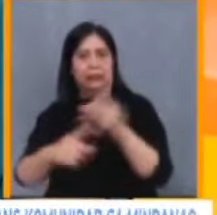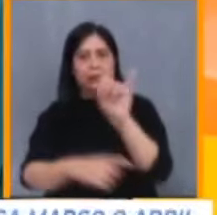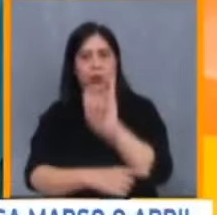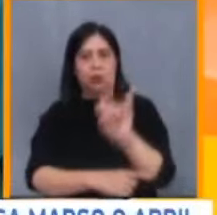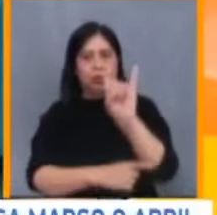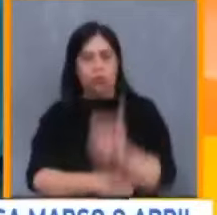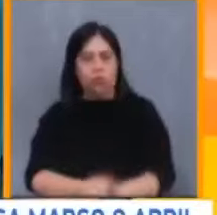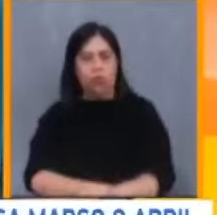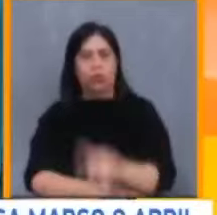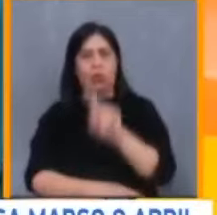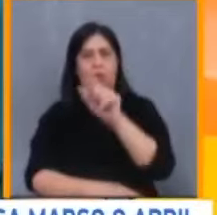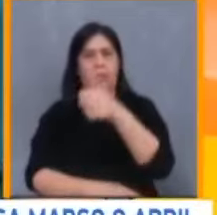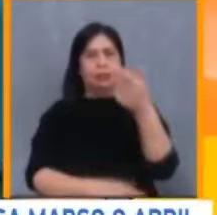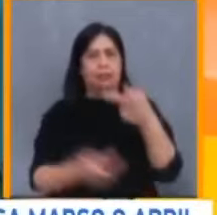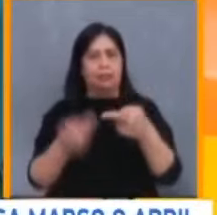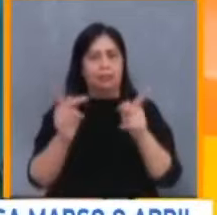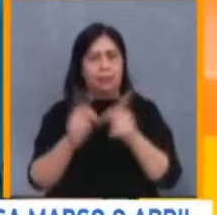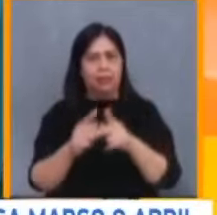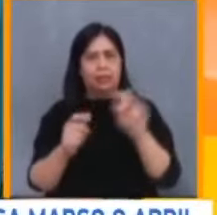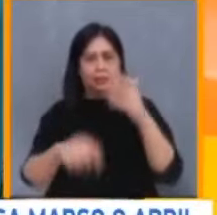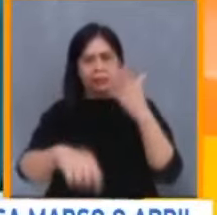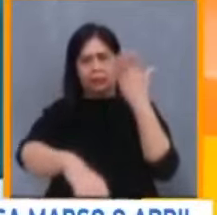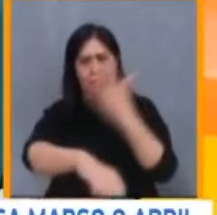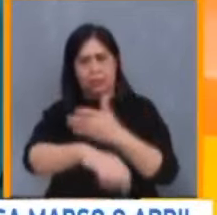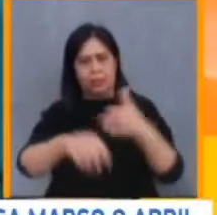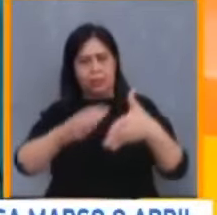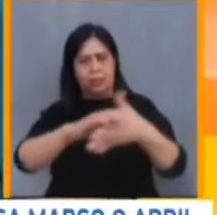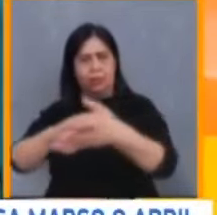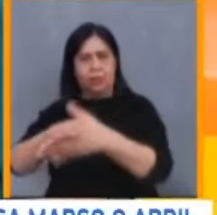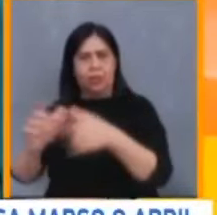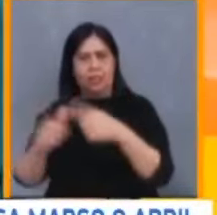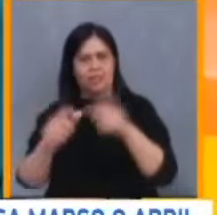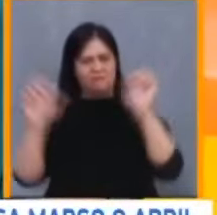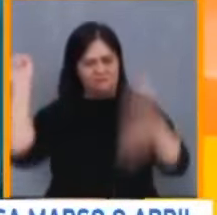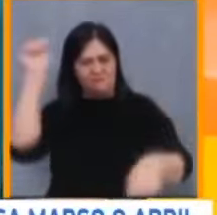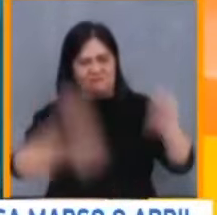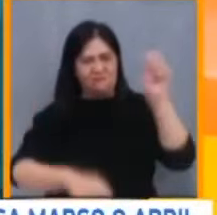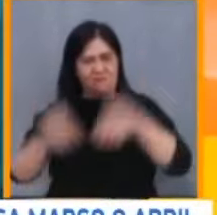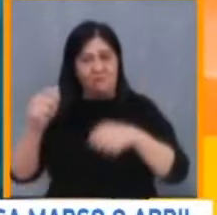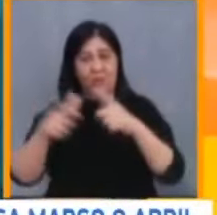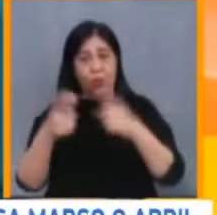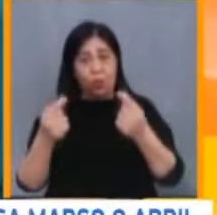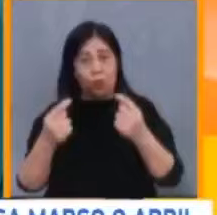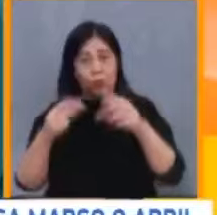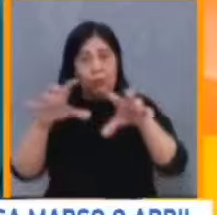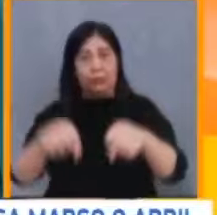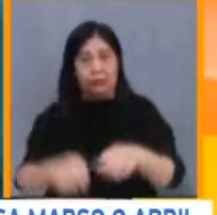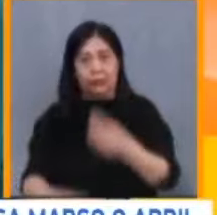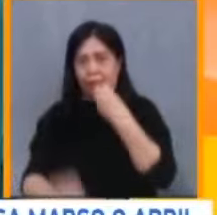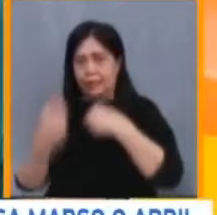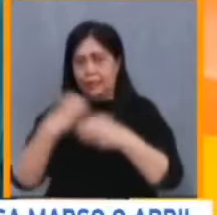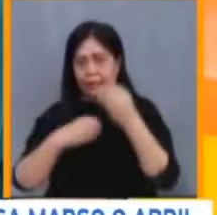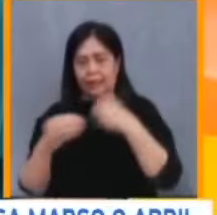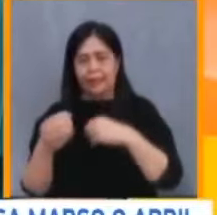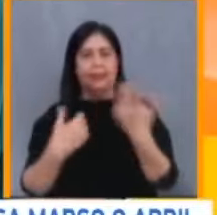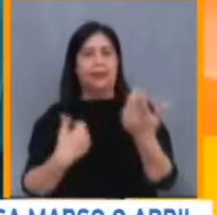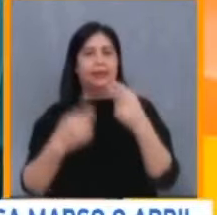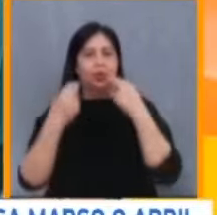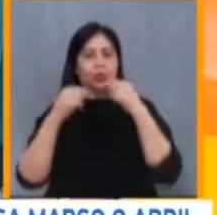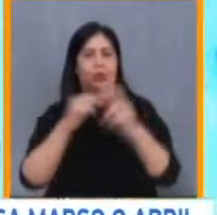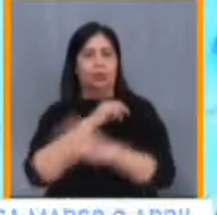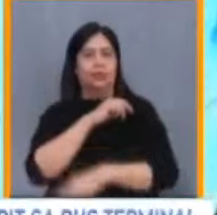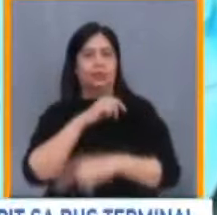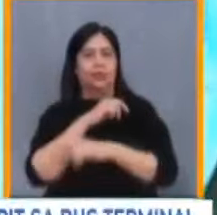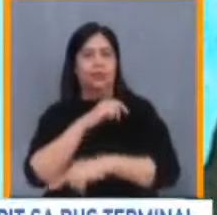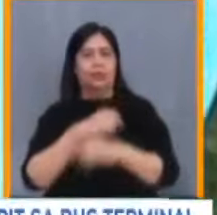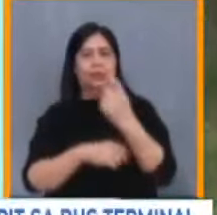nahuli, pinagtulungang hampasin sa kakinain. May unang balita si Ivy Hernando ng GMA Regional TV, Balitang Amianan.